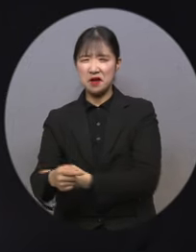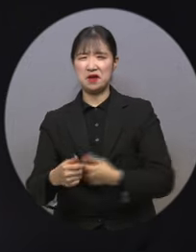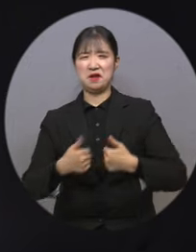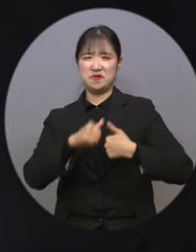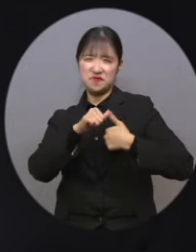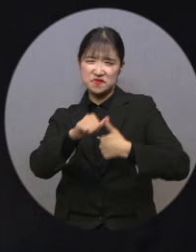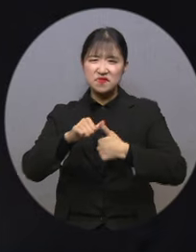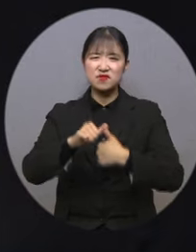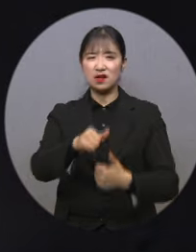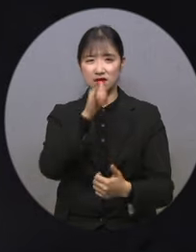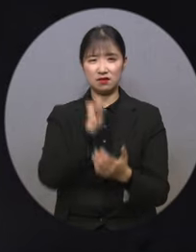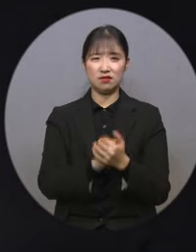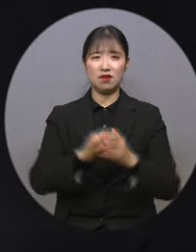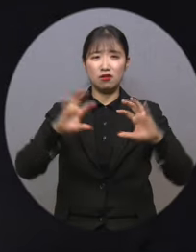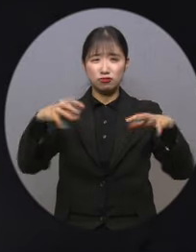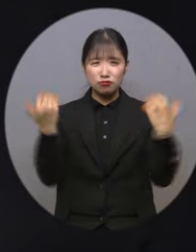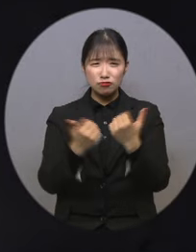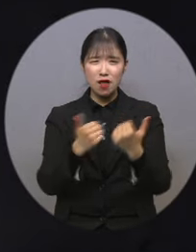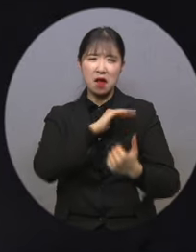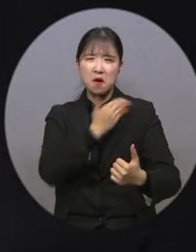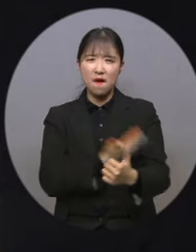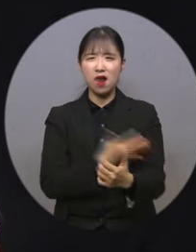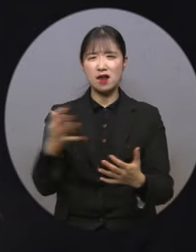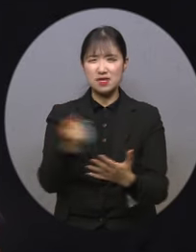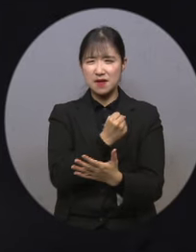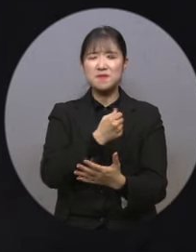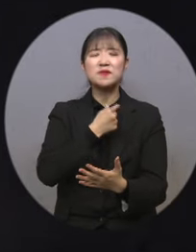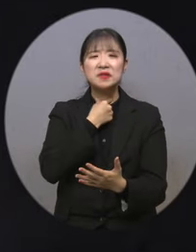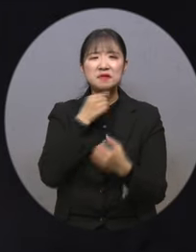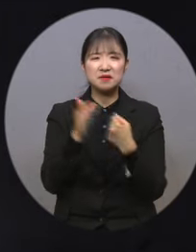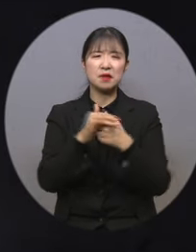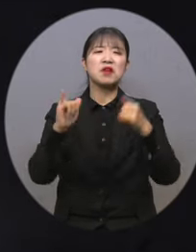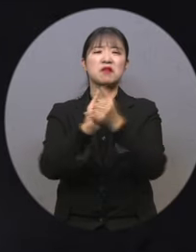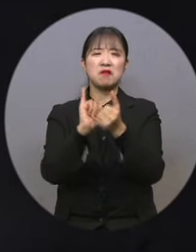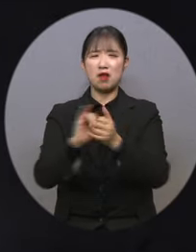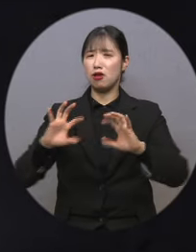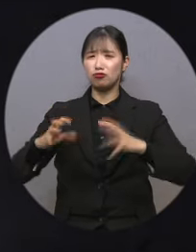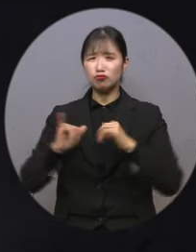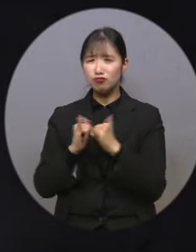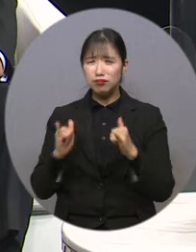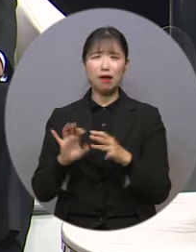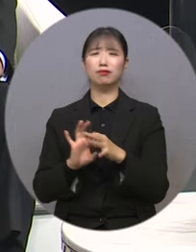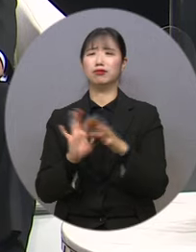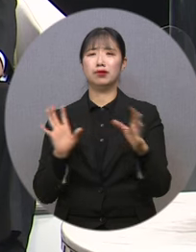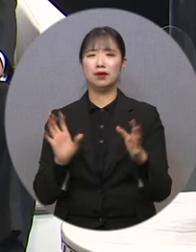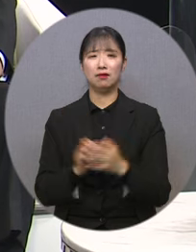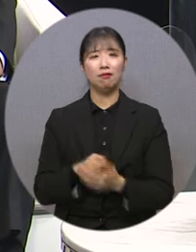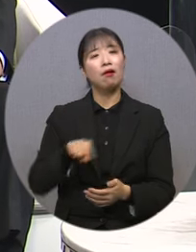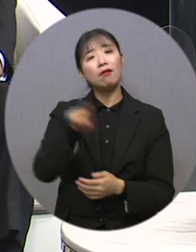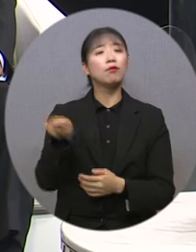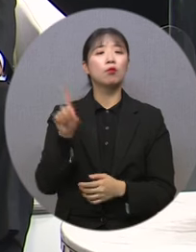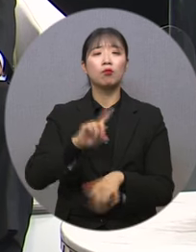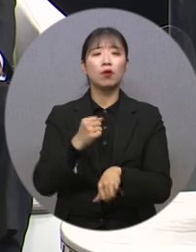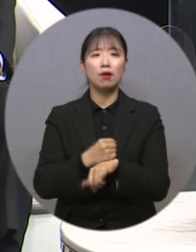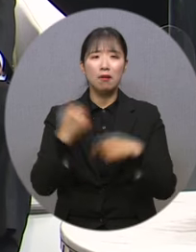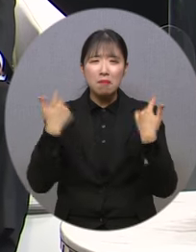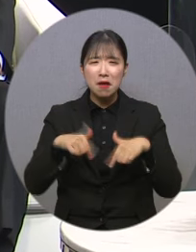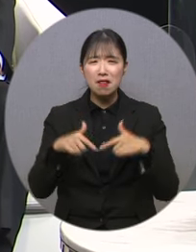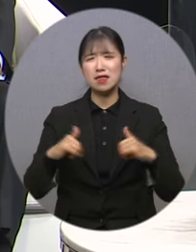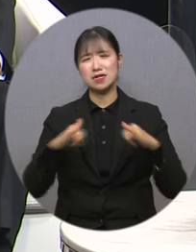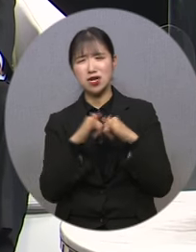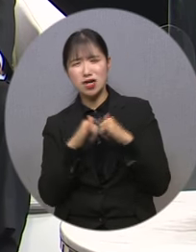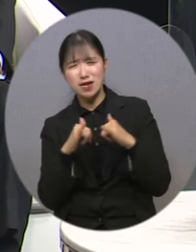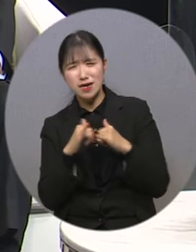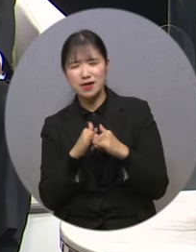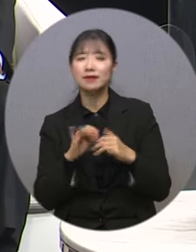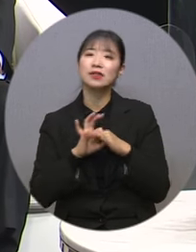하는 데냐? 권력을 잡기 위한 전쟁터예요. 국민하고는 무관해. 그럼 그 사람들은 뭐 합니까? 맨날 물밑으로